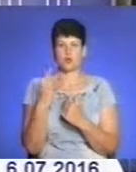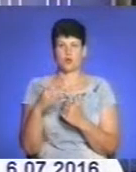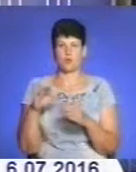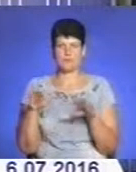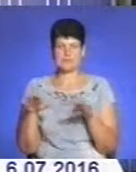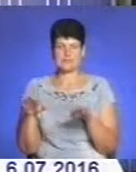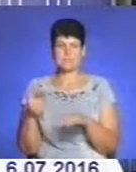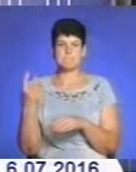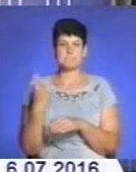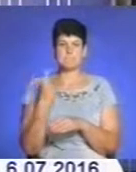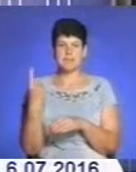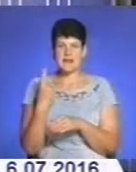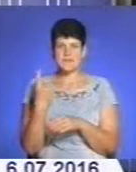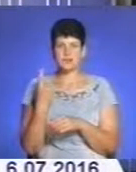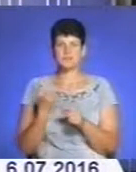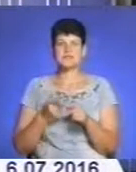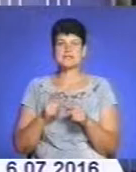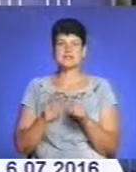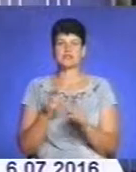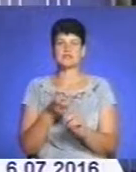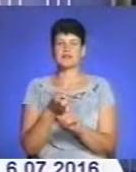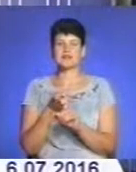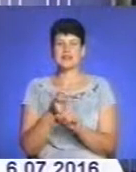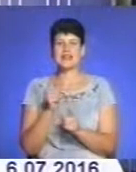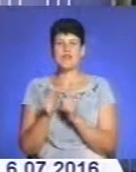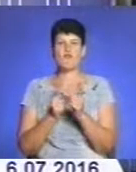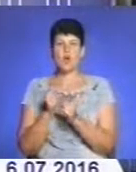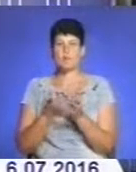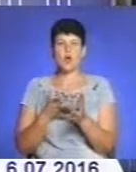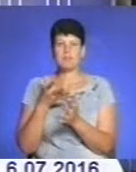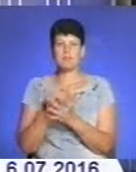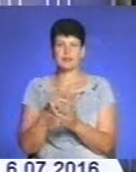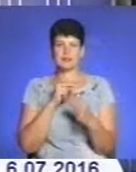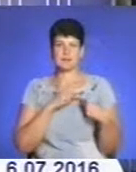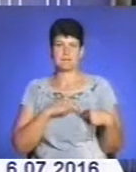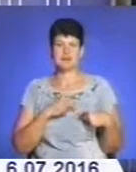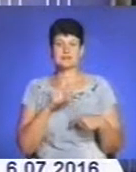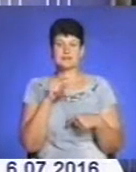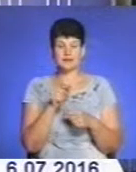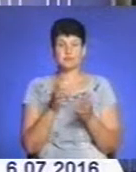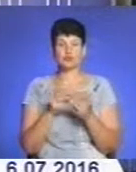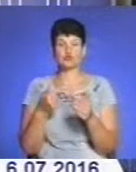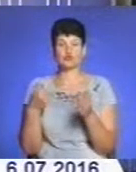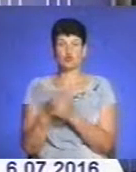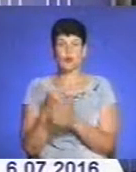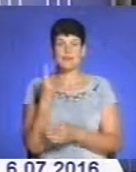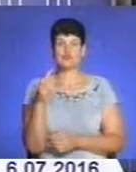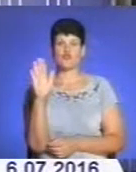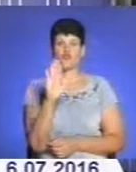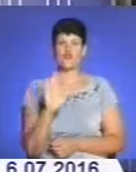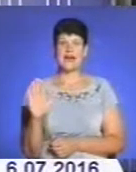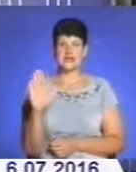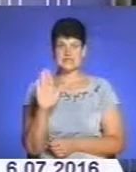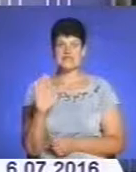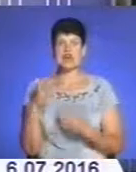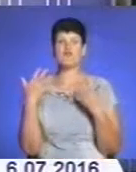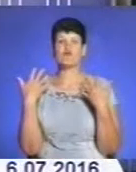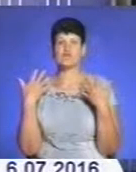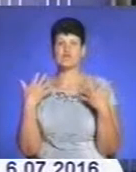Перше, це буде стосуватися реформи оплати праці, з тим розрахунком, щоб до 1 вересня вже вийти